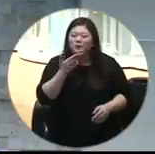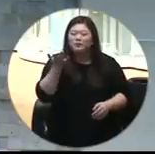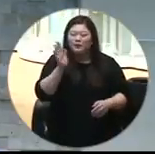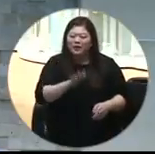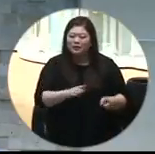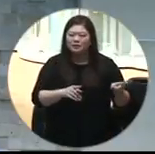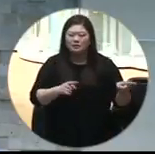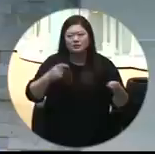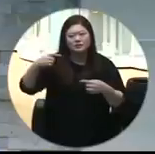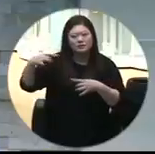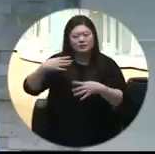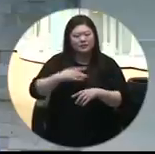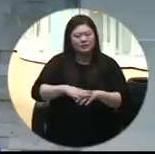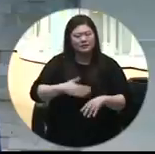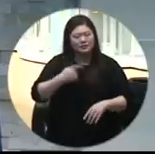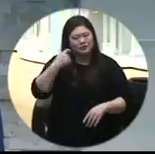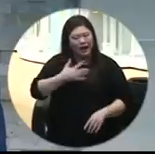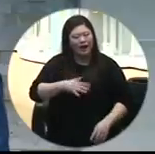여러분.